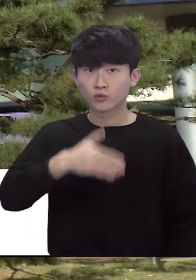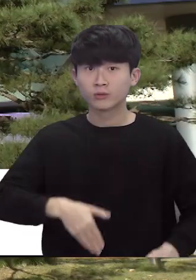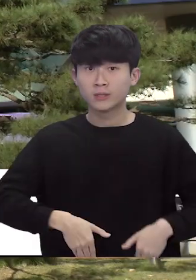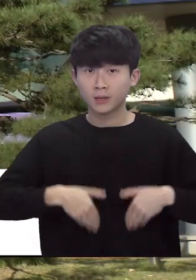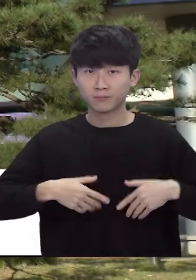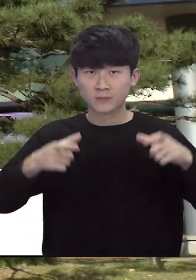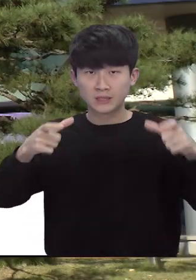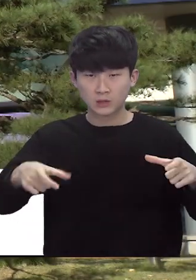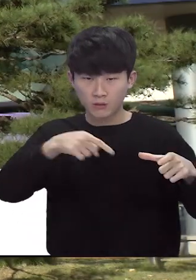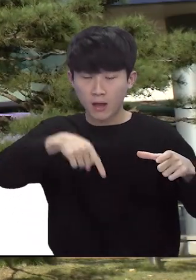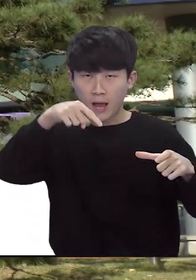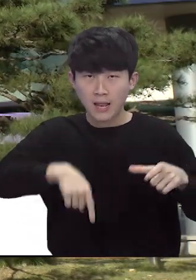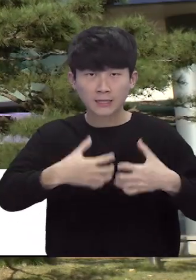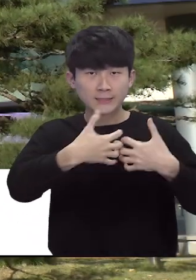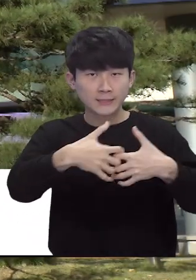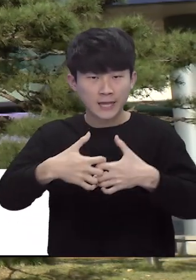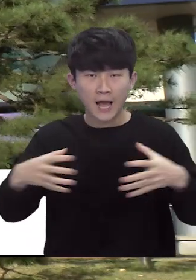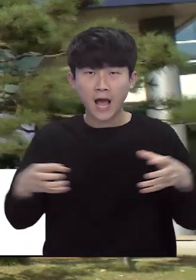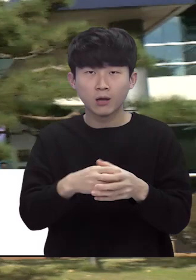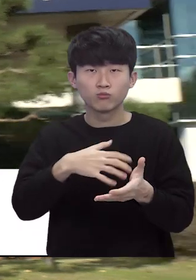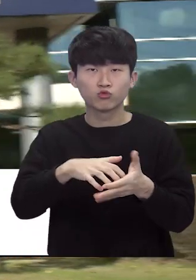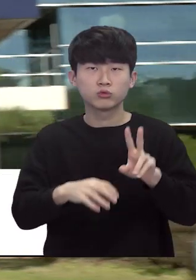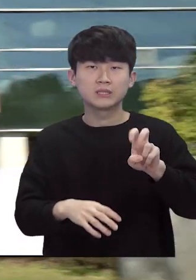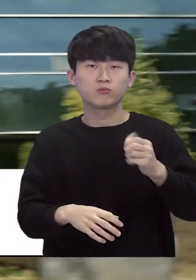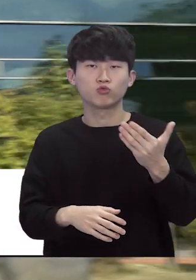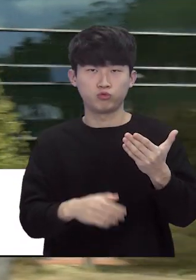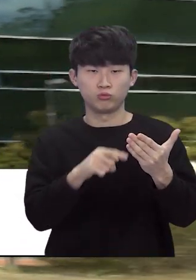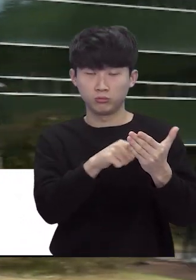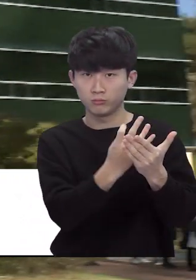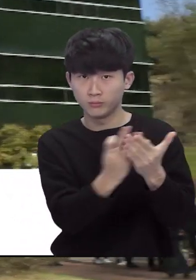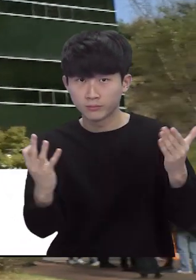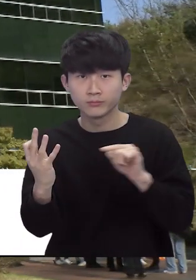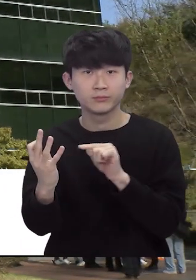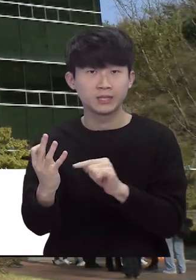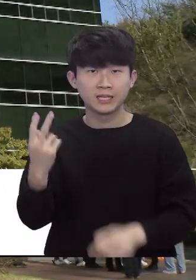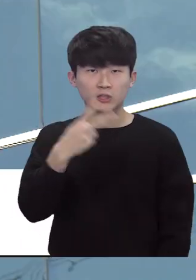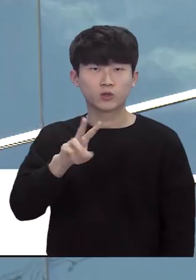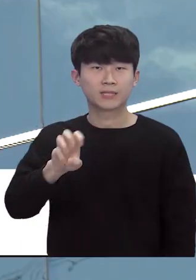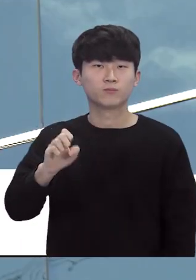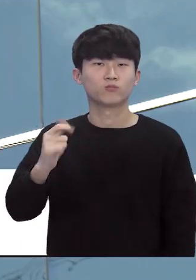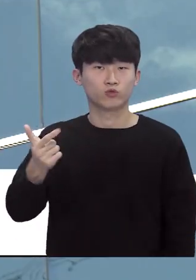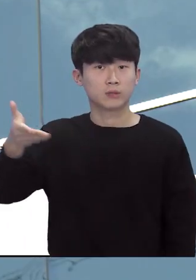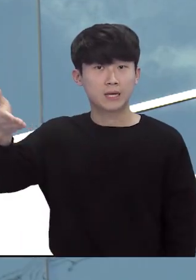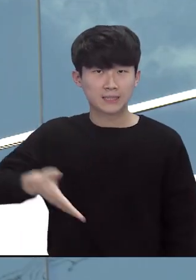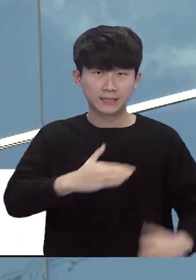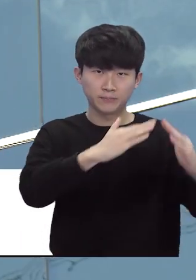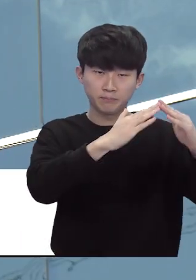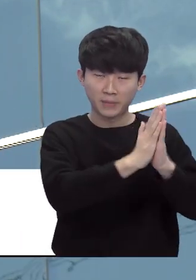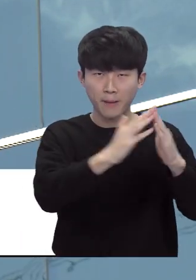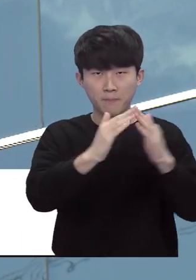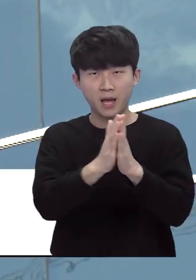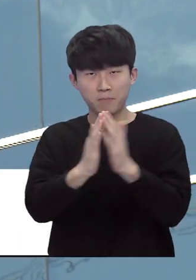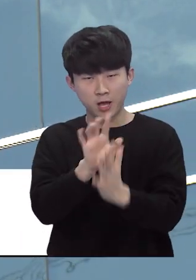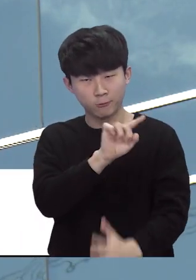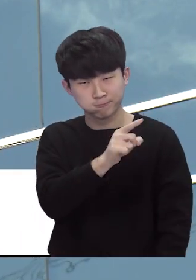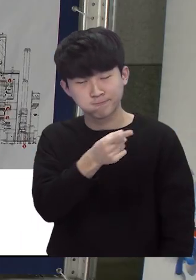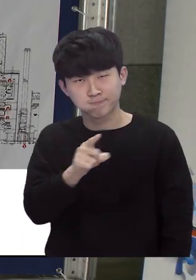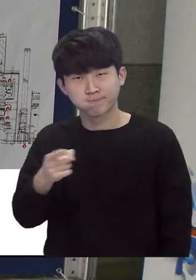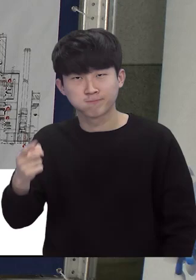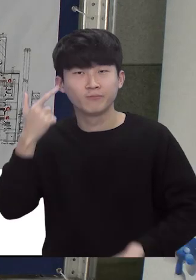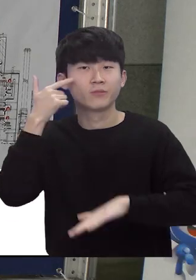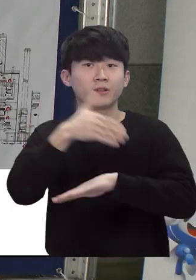탈석탄 에너지 전환 연착륙 기반을 다지고 지역 화력발전 29기 가운데 14기를